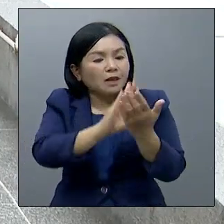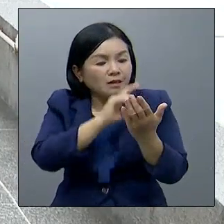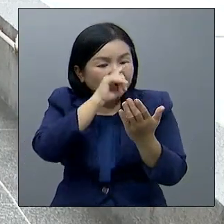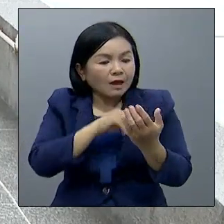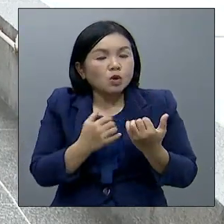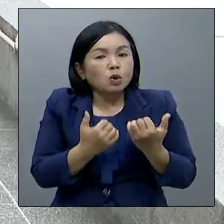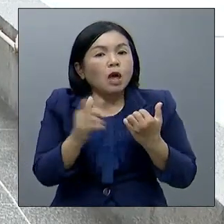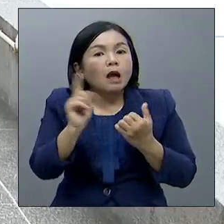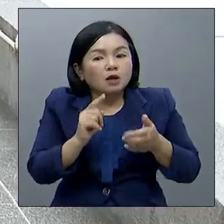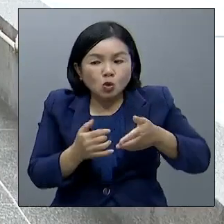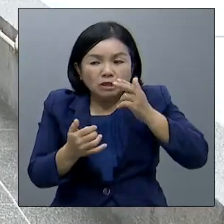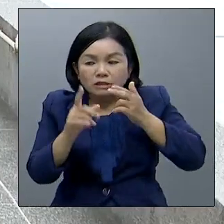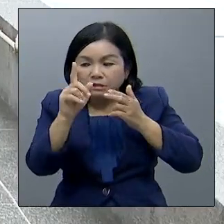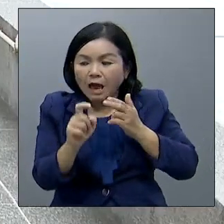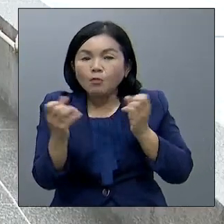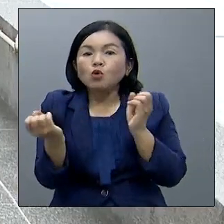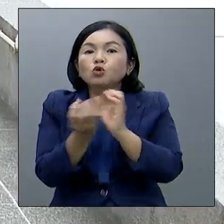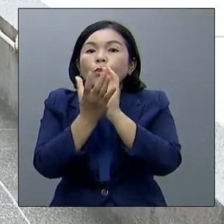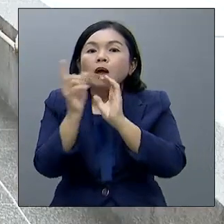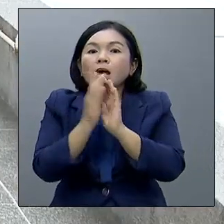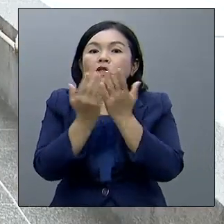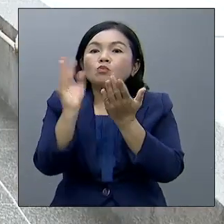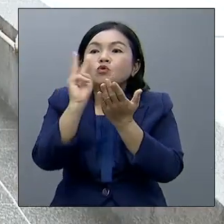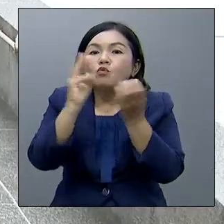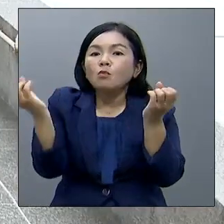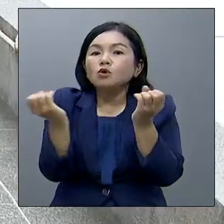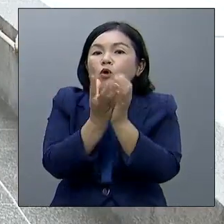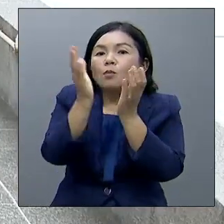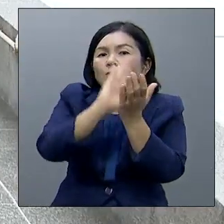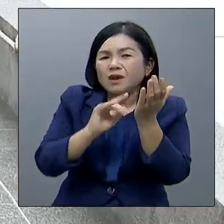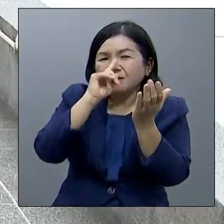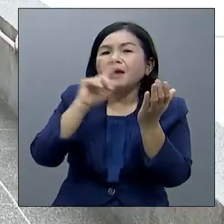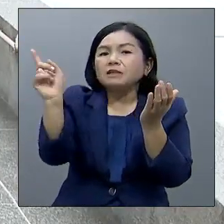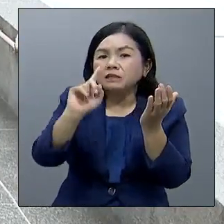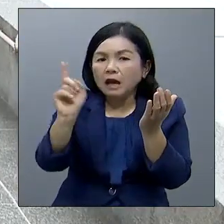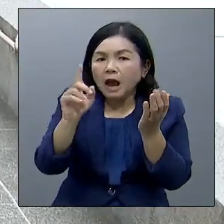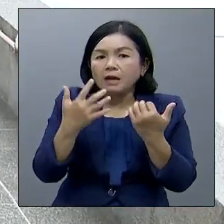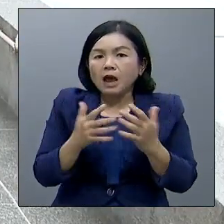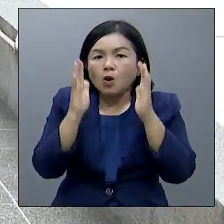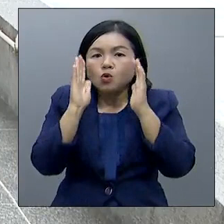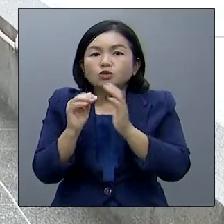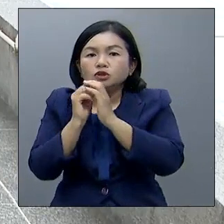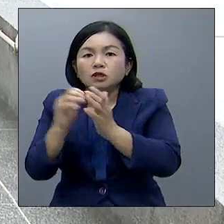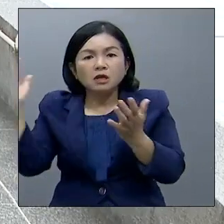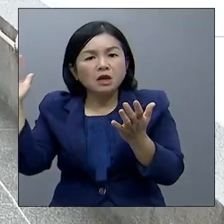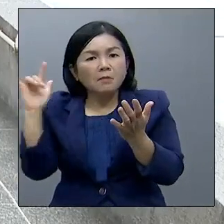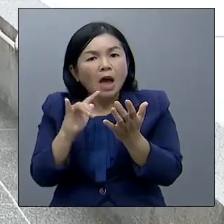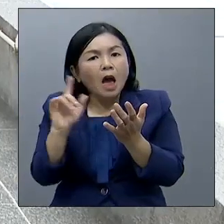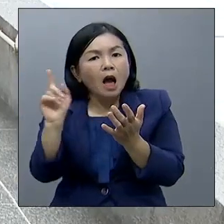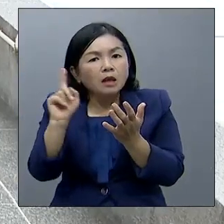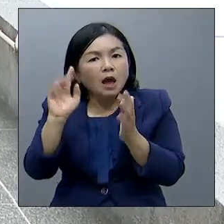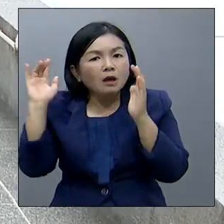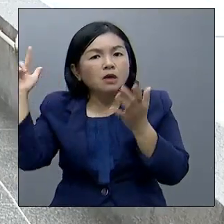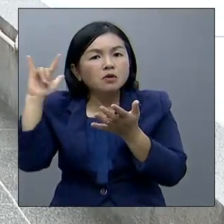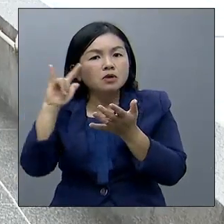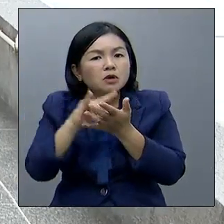ขึ้นจะส่งผลกระทบต่อนโยบายฟรีวีซ่าของไทยหรือไม่และจะทำให้นักท่องเที่ยวจีนเข้ามาน้อยลงหรือ